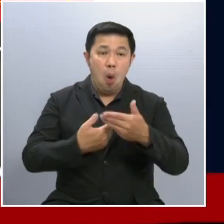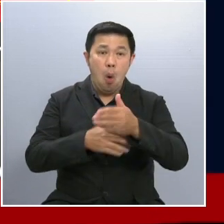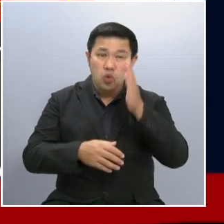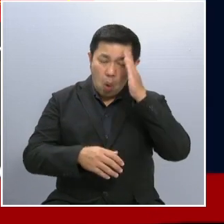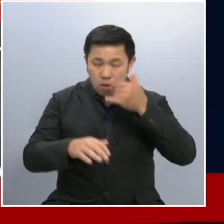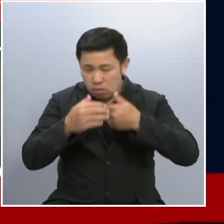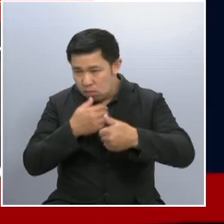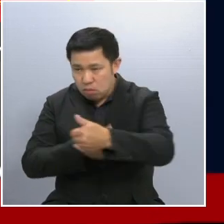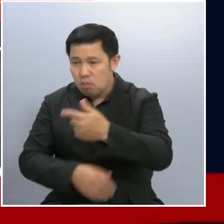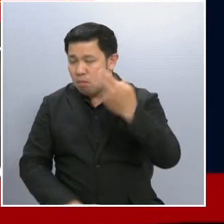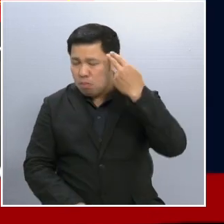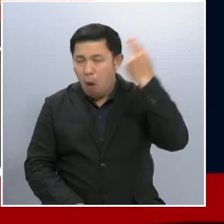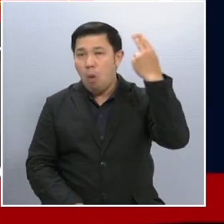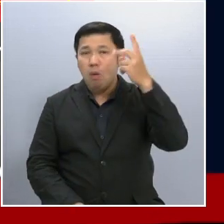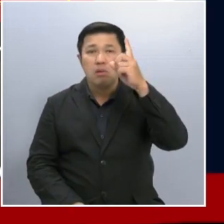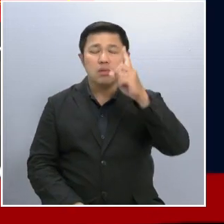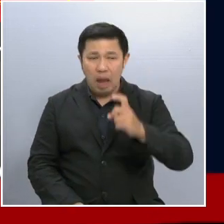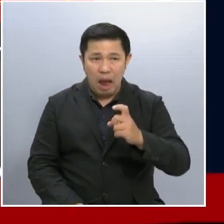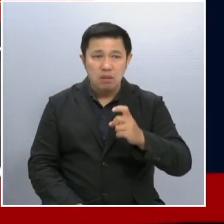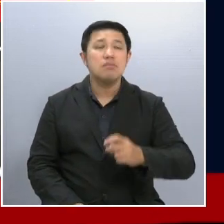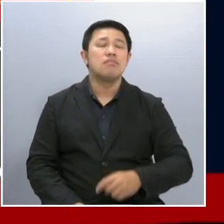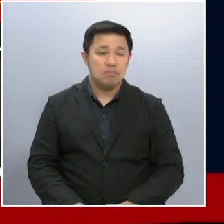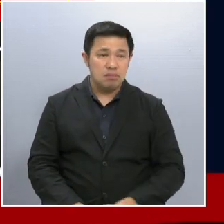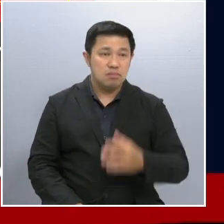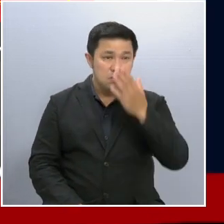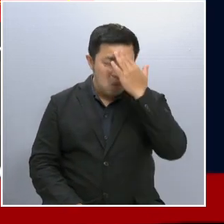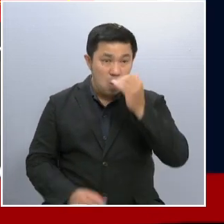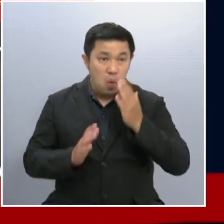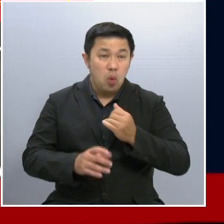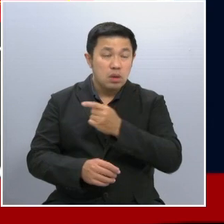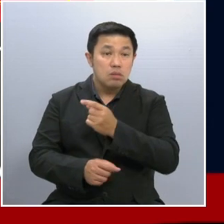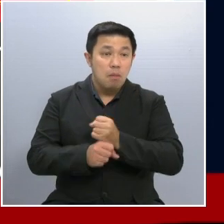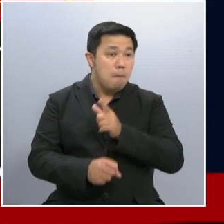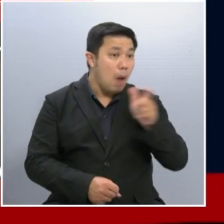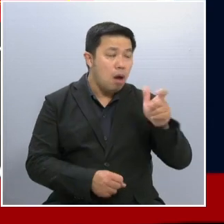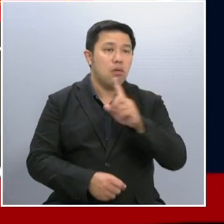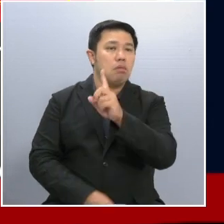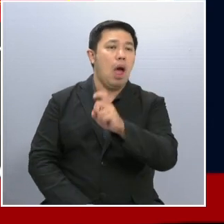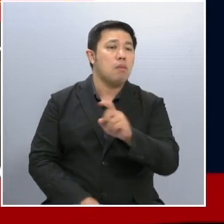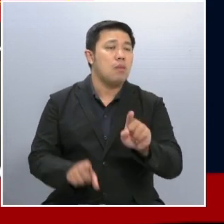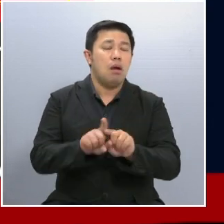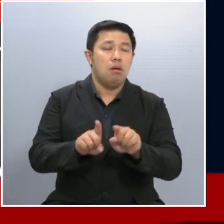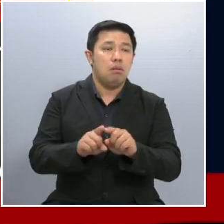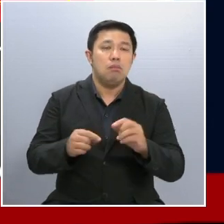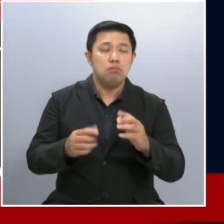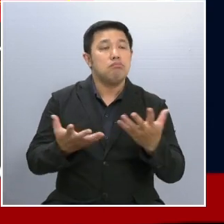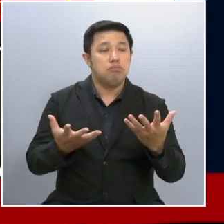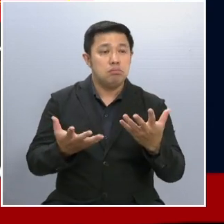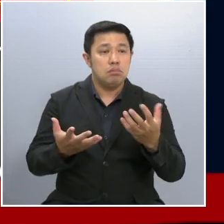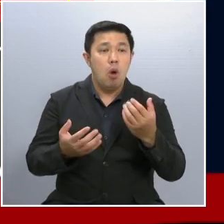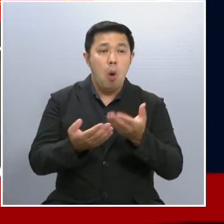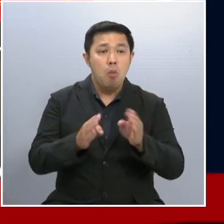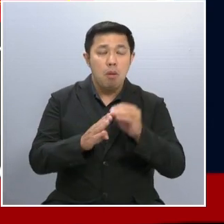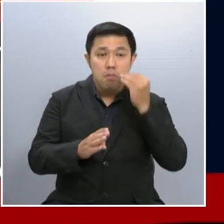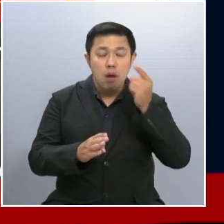งตัวตายเรื่องคดีก็คงจบแค่นี้นะคะเพราะว่าผู้ก่อเหตุเสียชีวิตขณะที่บ้านของครอบครัวนี้วัน